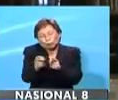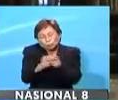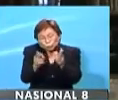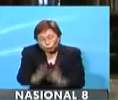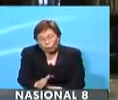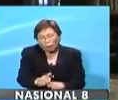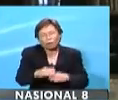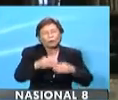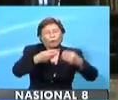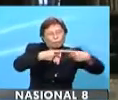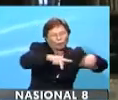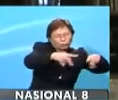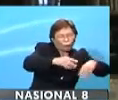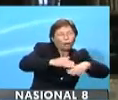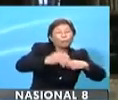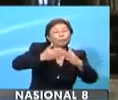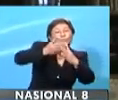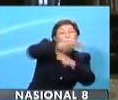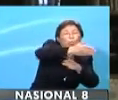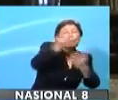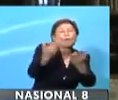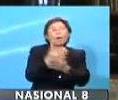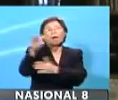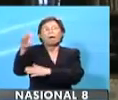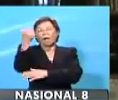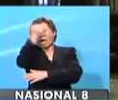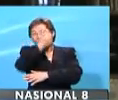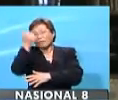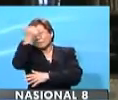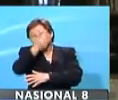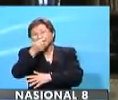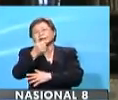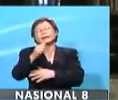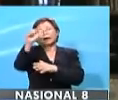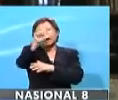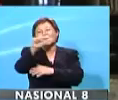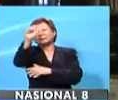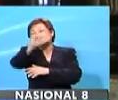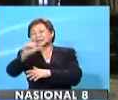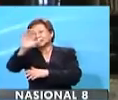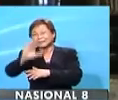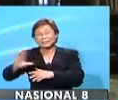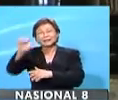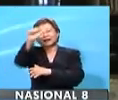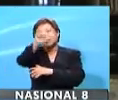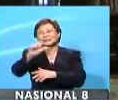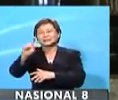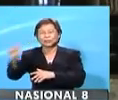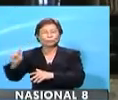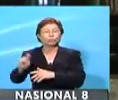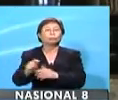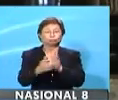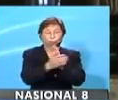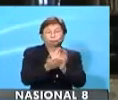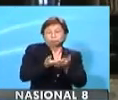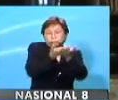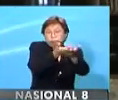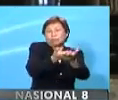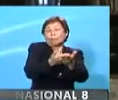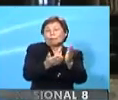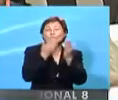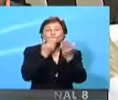menembusi pasaran baharu seperti Afrika, Asia Timur dan Selatan yang ternyata menawarkan potensi besar bagi sektor